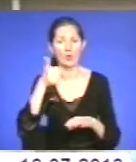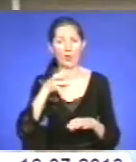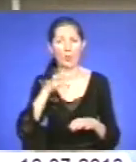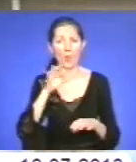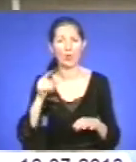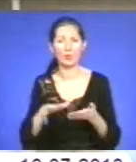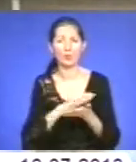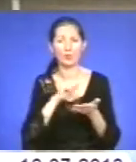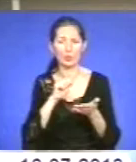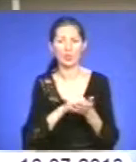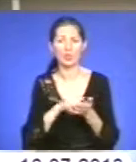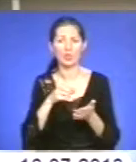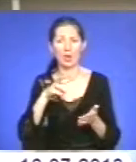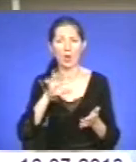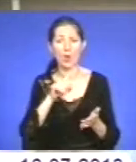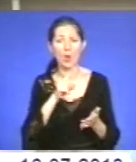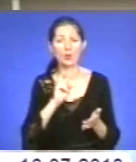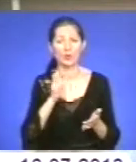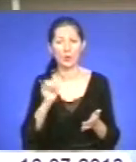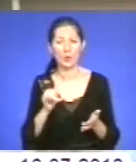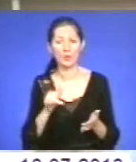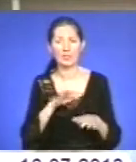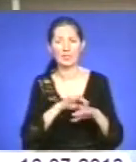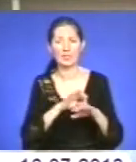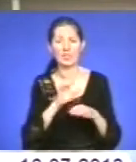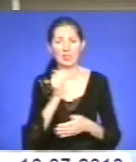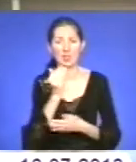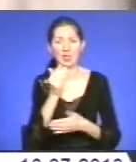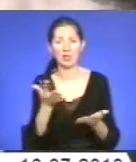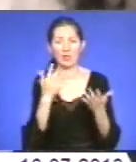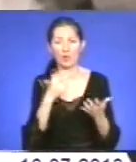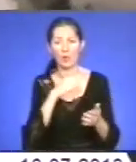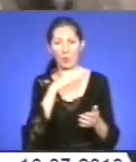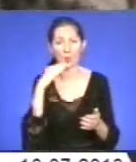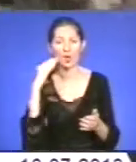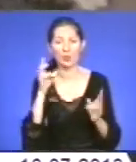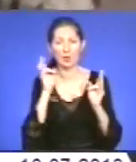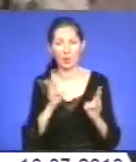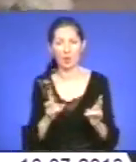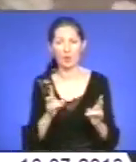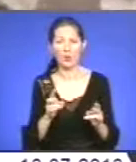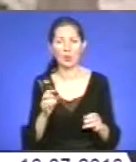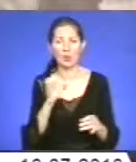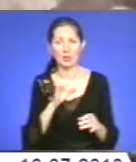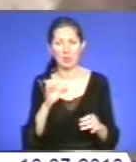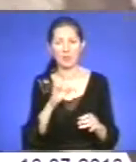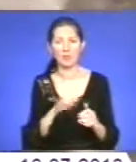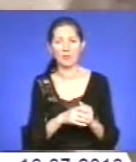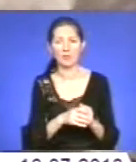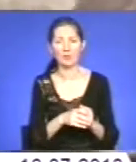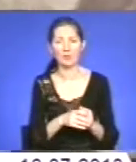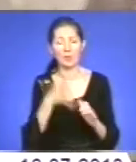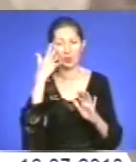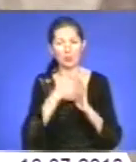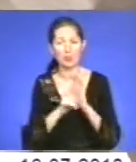мозку. Окрім цього, на тілі дитини було виявлено значну кількість травматичних змін у вигляді садин та синців. Збагнувши,